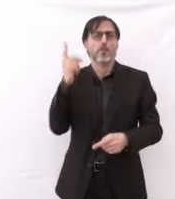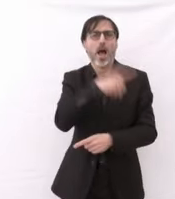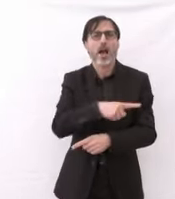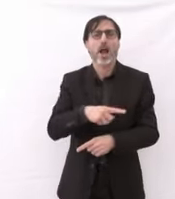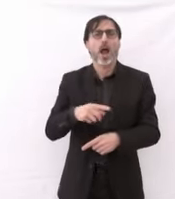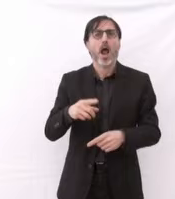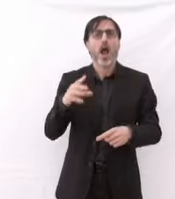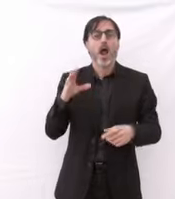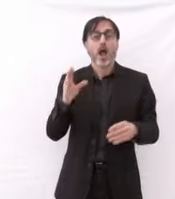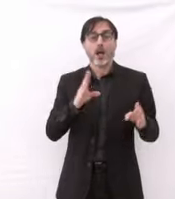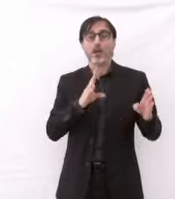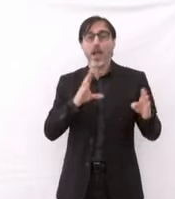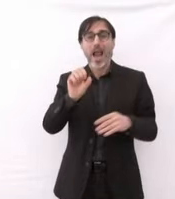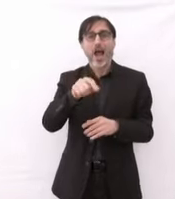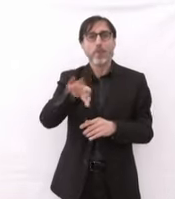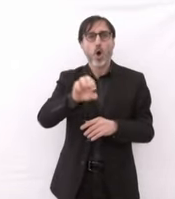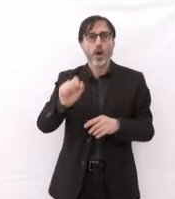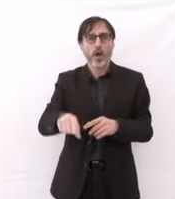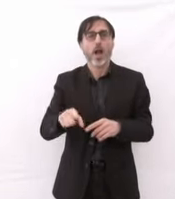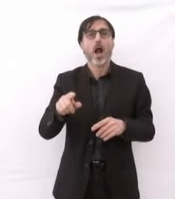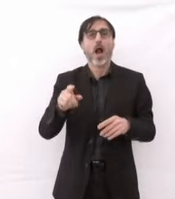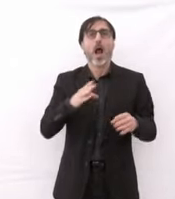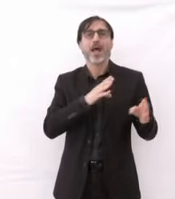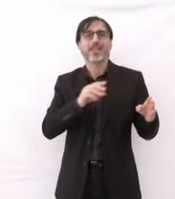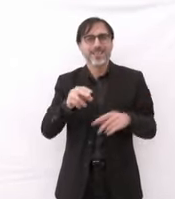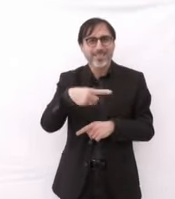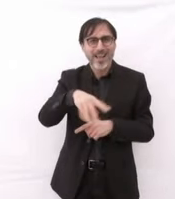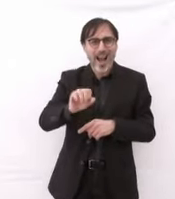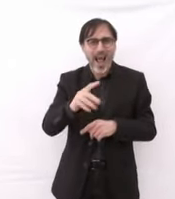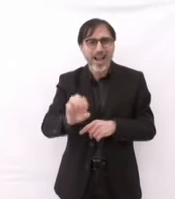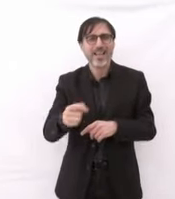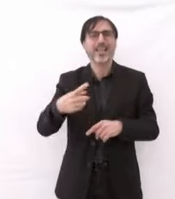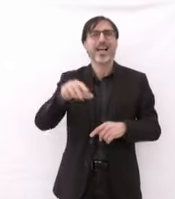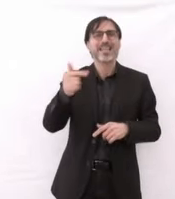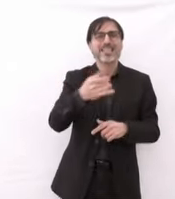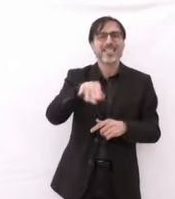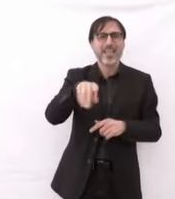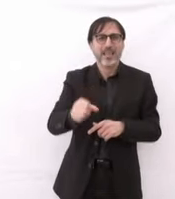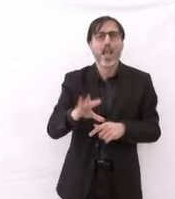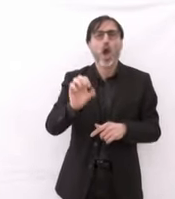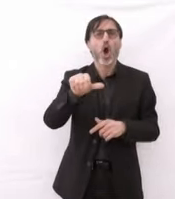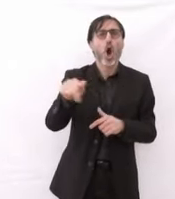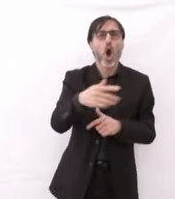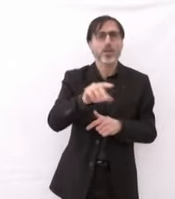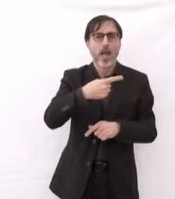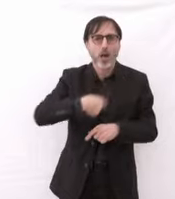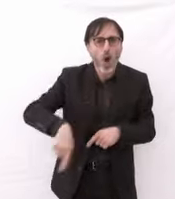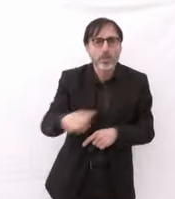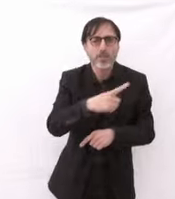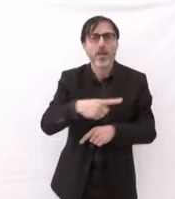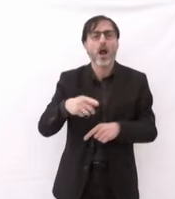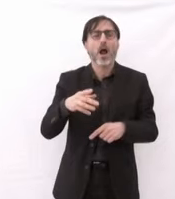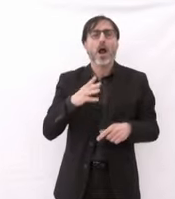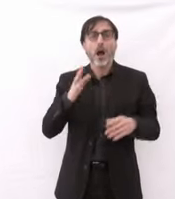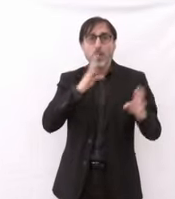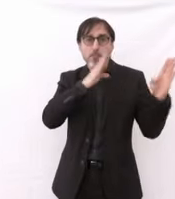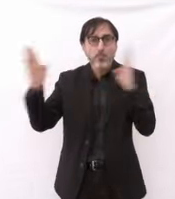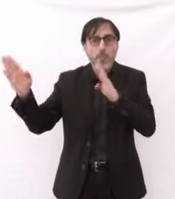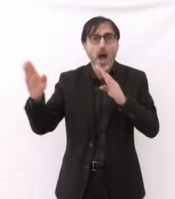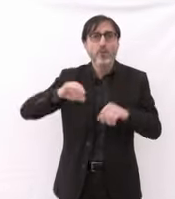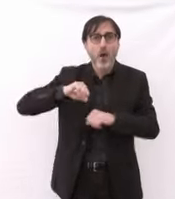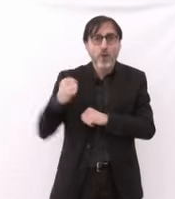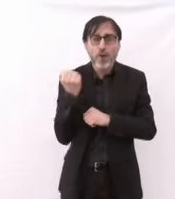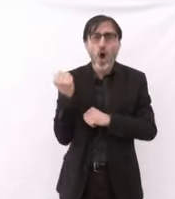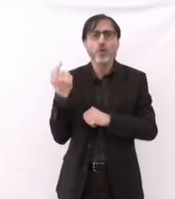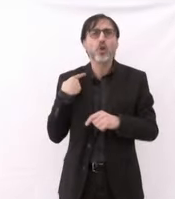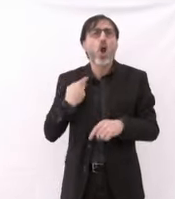Camorra, 'Ndrangheta, Cosa Nostra, Stidia, mafia foggiana, tutto. Il male si chiama